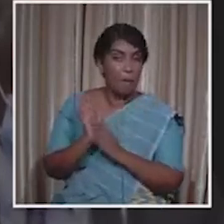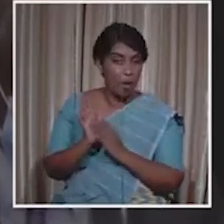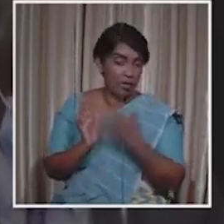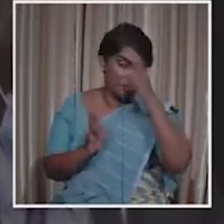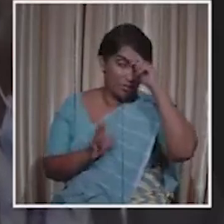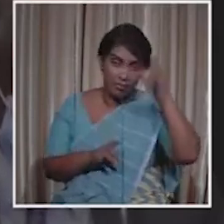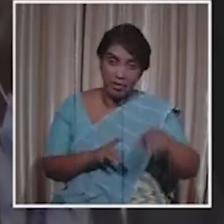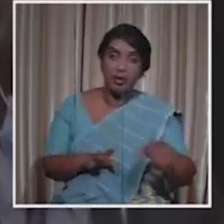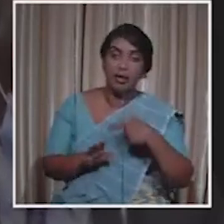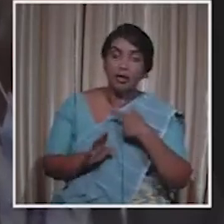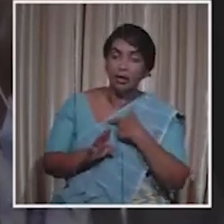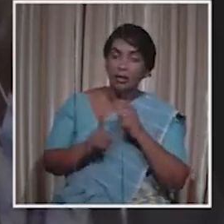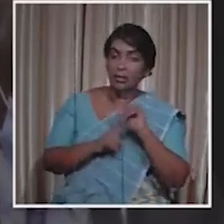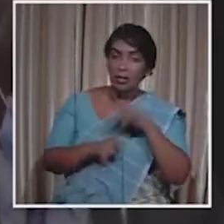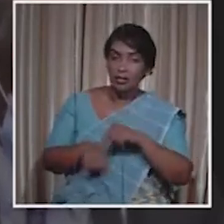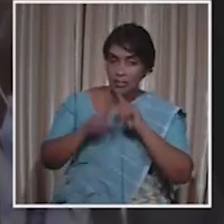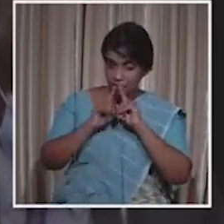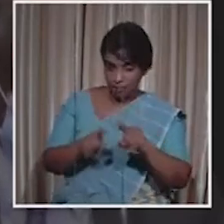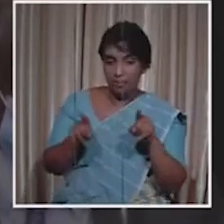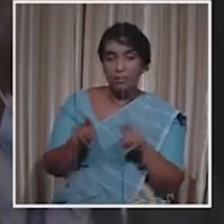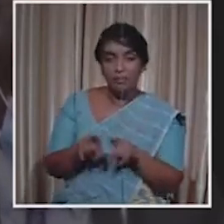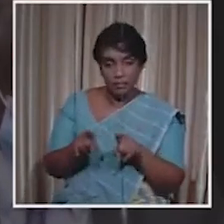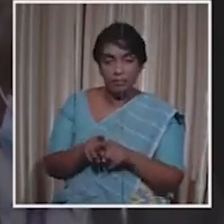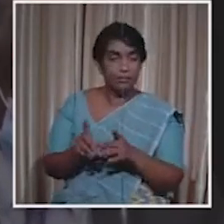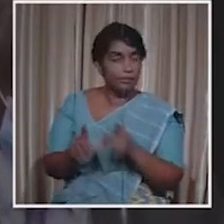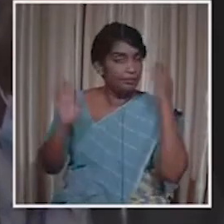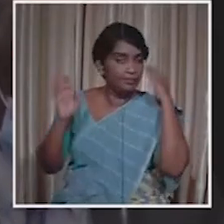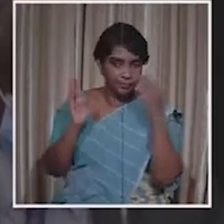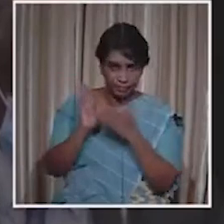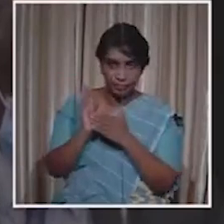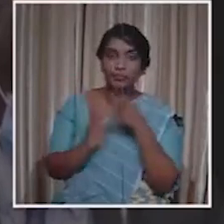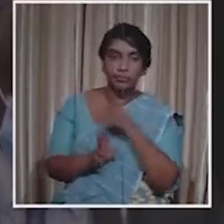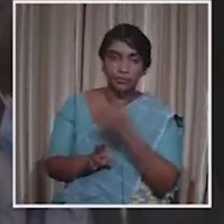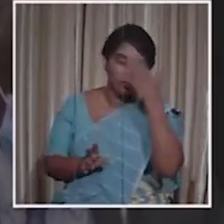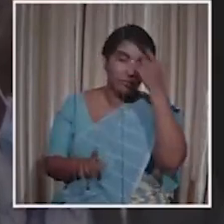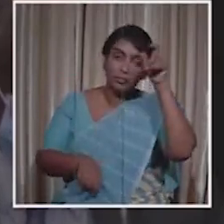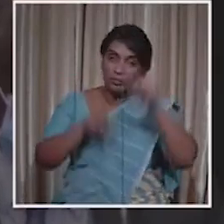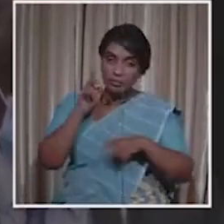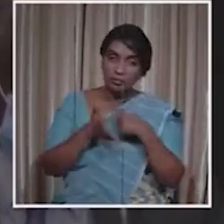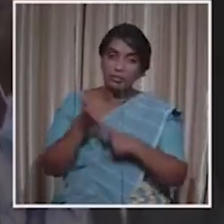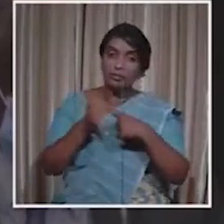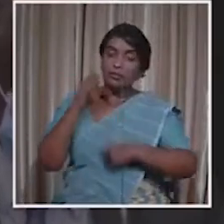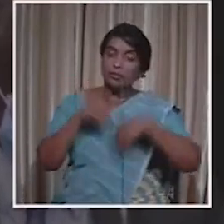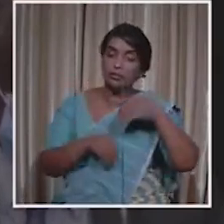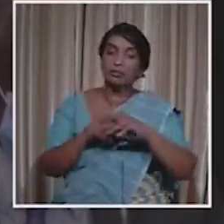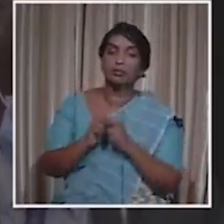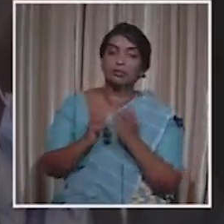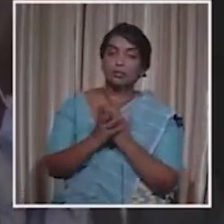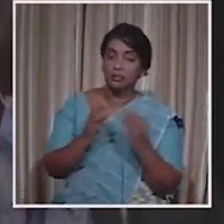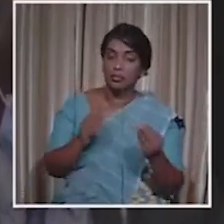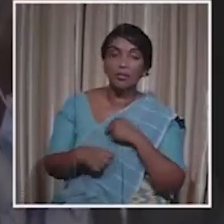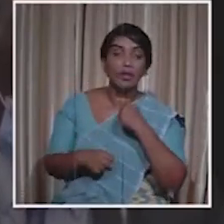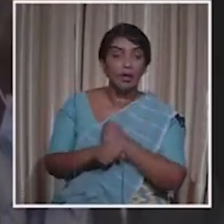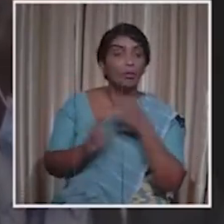உயர்ந்த சபையிலே பேசிய கூற்றுக்களை மையமாக வைத்து ஈழத்தமிழர்களுக்கான ஒரு அரசியல் தீர்வை சமஷ்டி அடிப்படையில் முன்வைப்பதற்கு